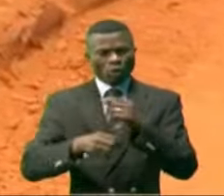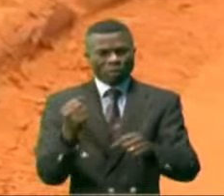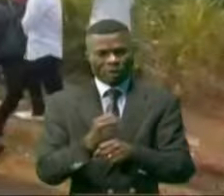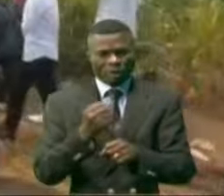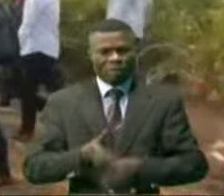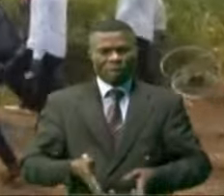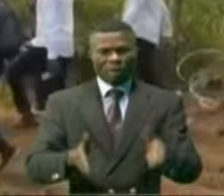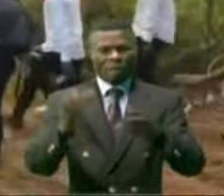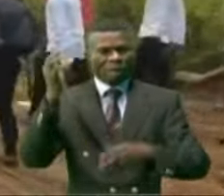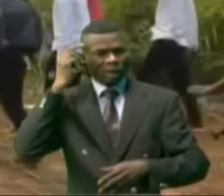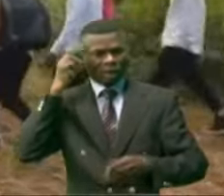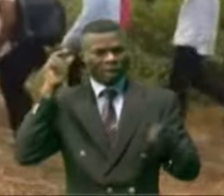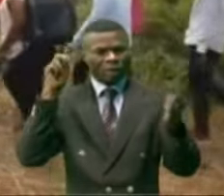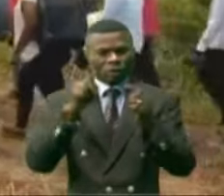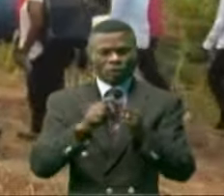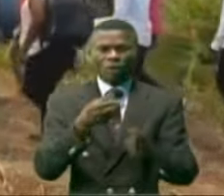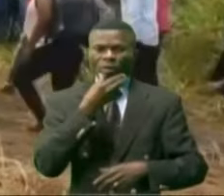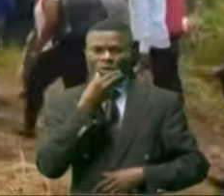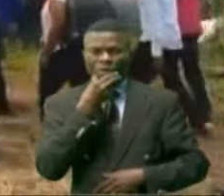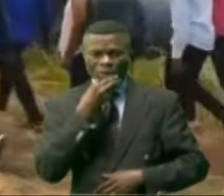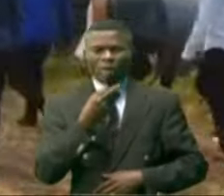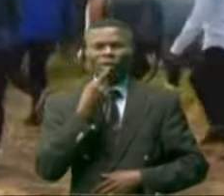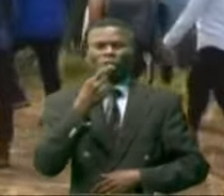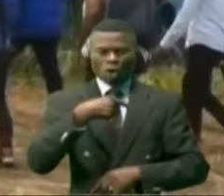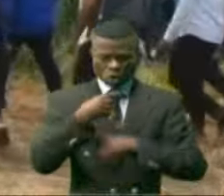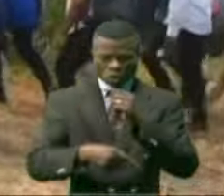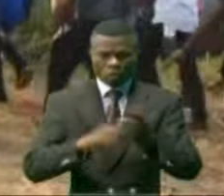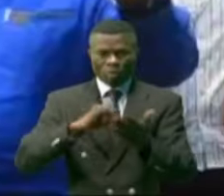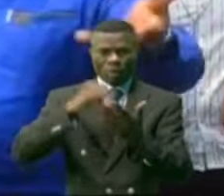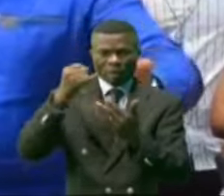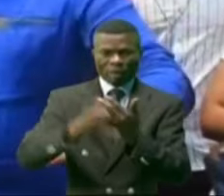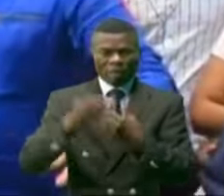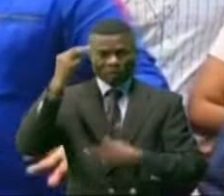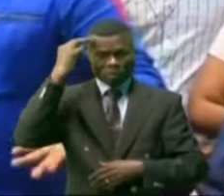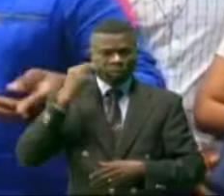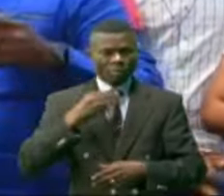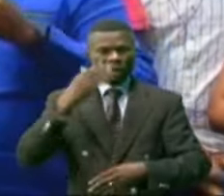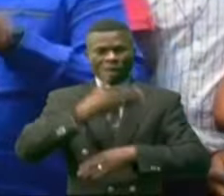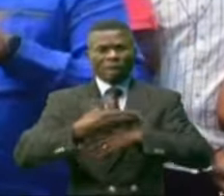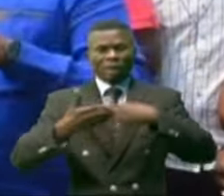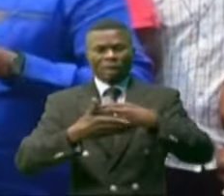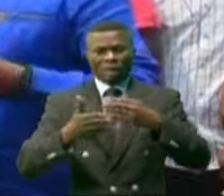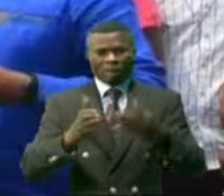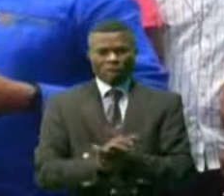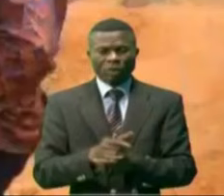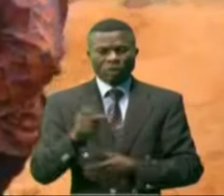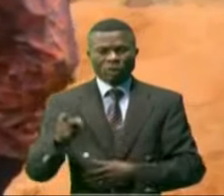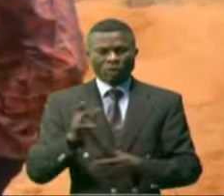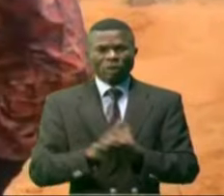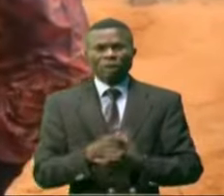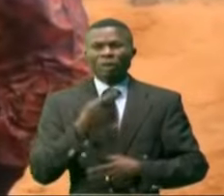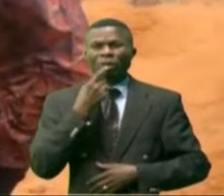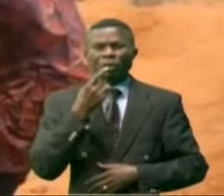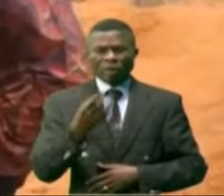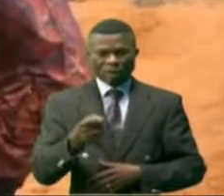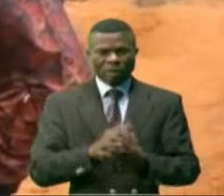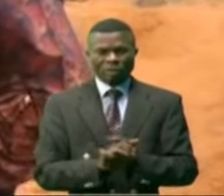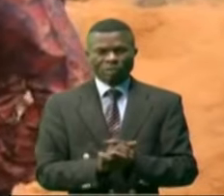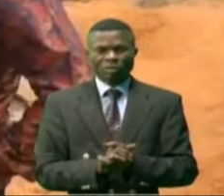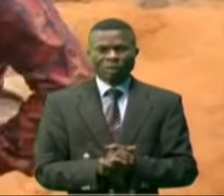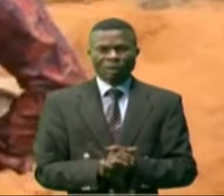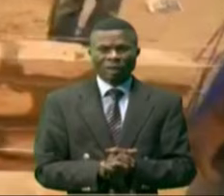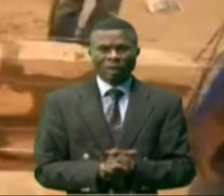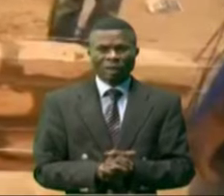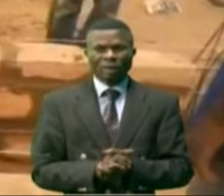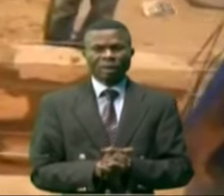route Kananga-Kalambambouji, un mois après la relance du projet par le ministre des ITPR, les retards observés dans la mise en œuvre du projet